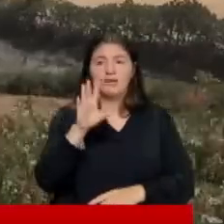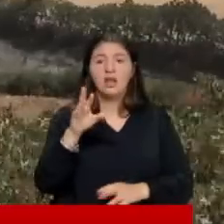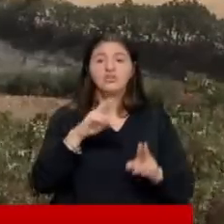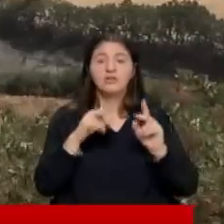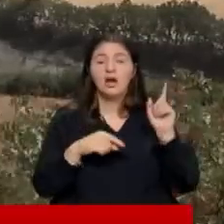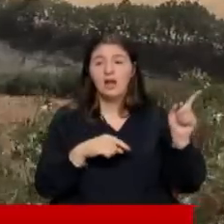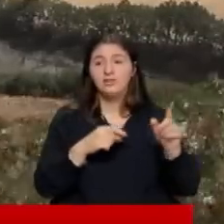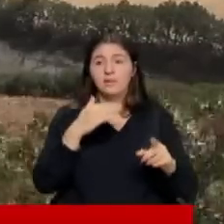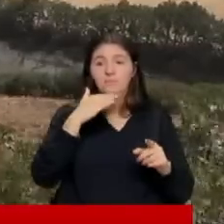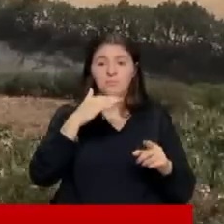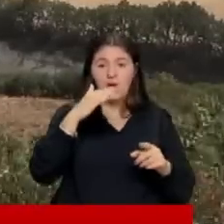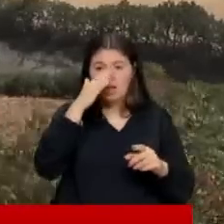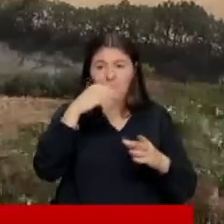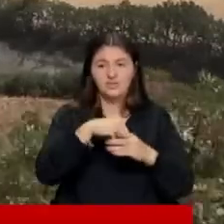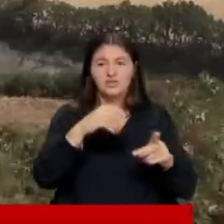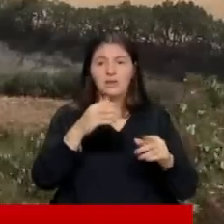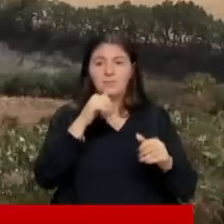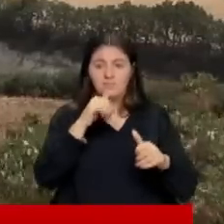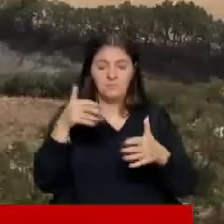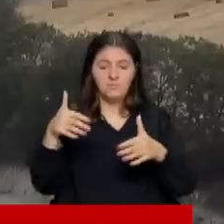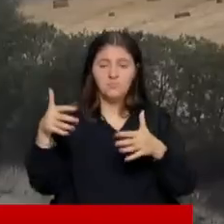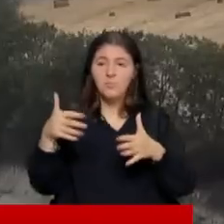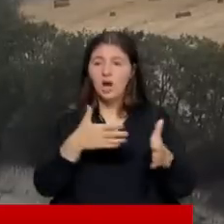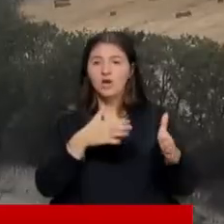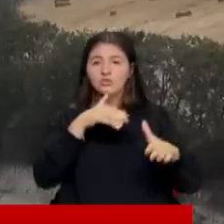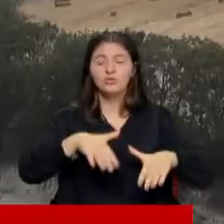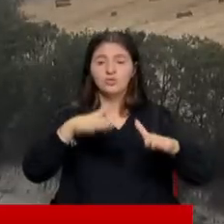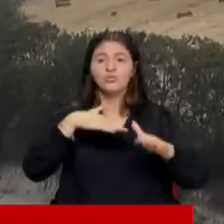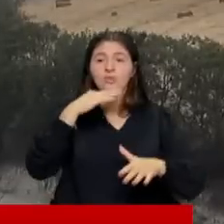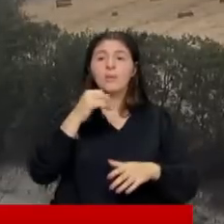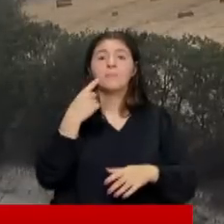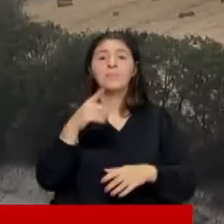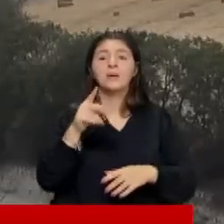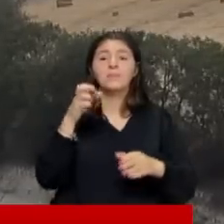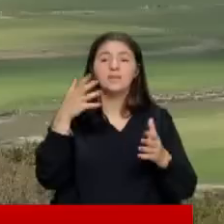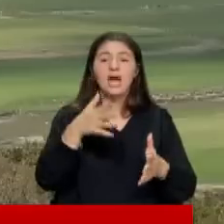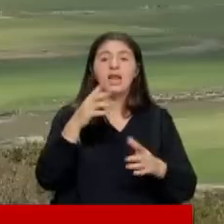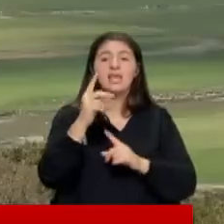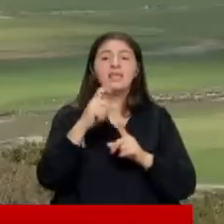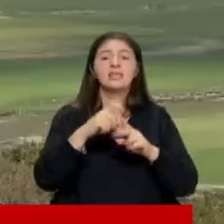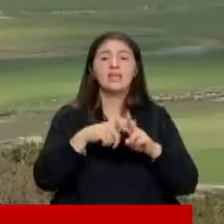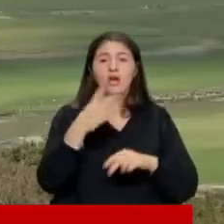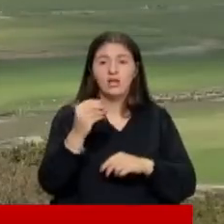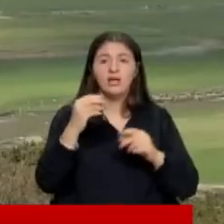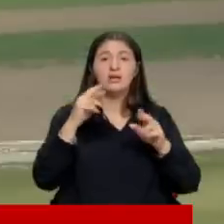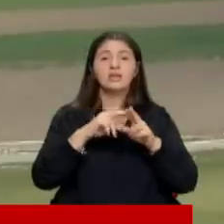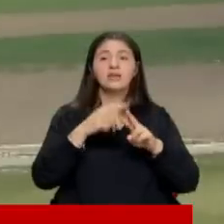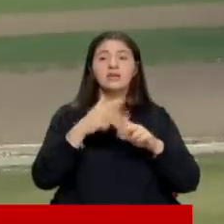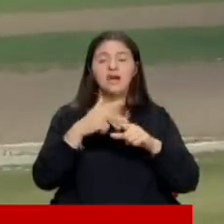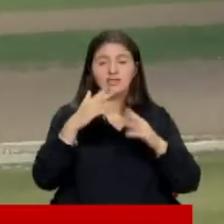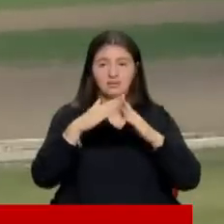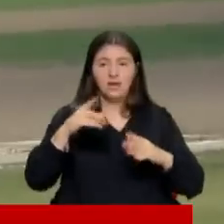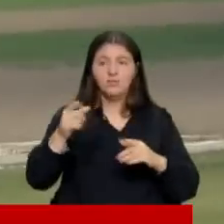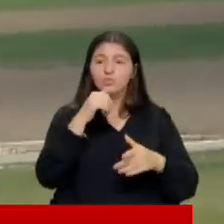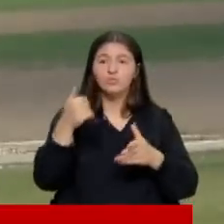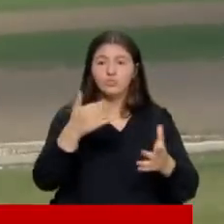Çanakkale'de Bayramiç barajını besleyen akarsular kurudu mitolojide bin Pınarlı idi olarak anılan Kaz Dağları Bu yıl